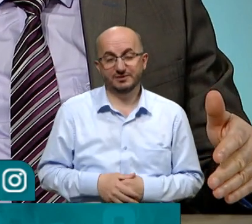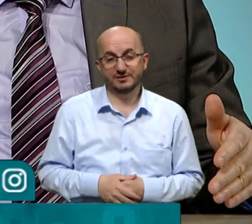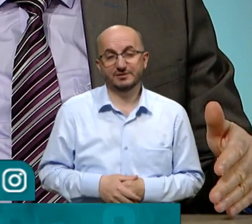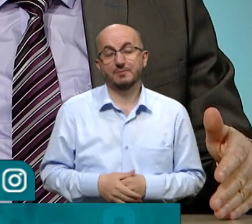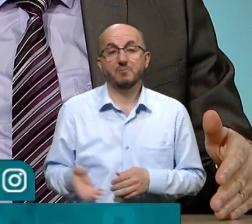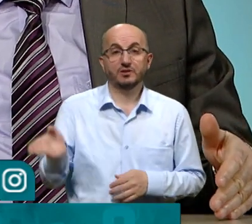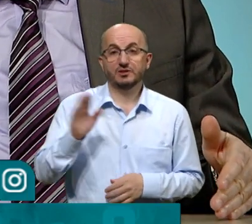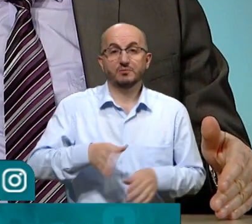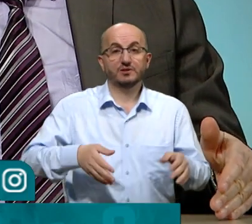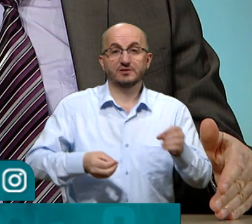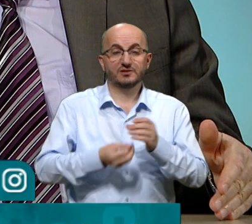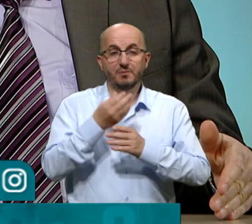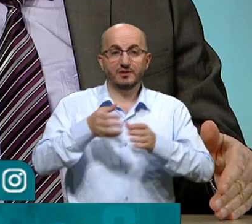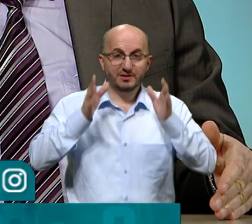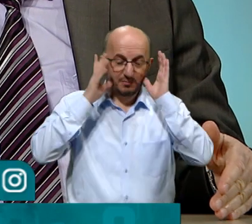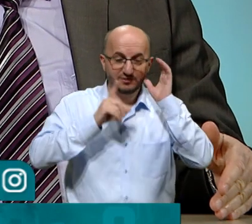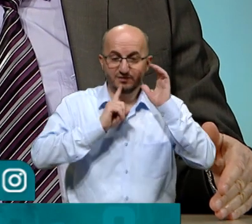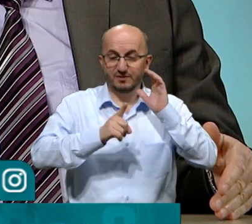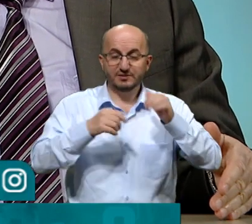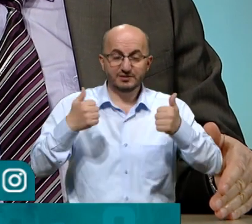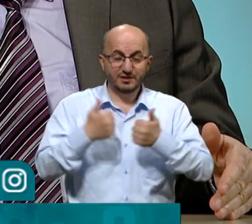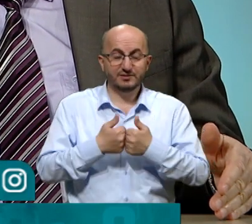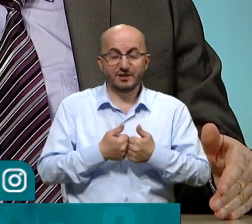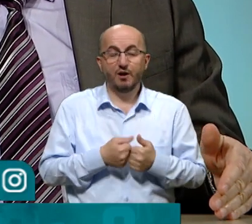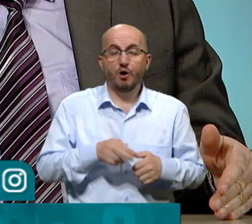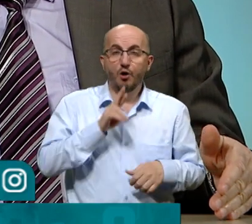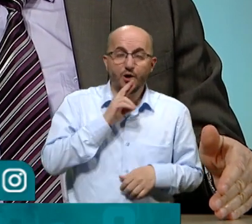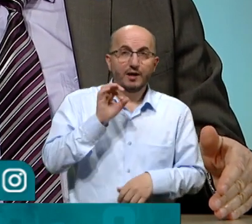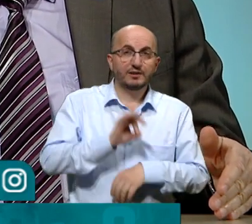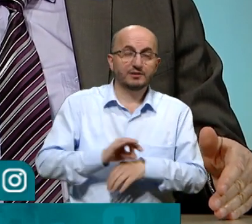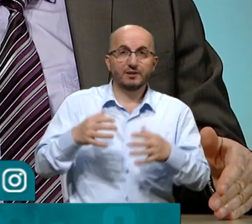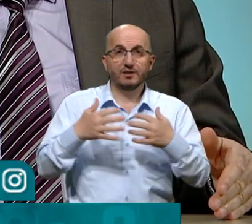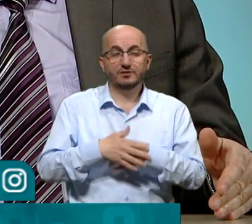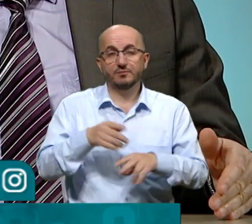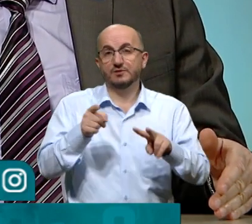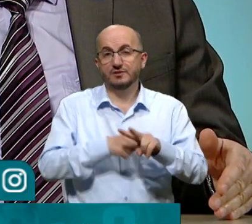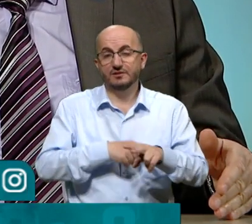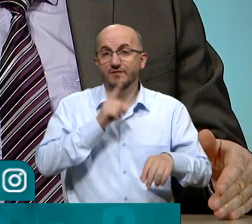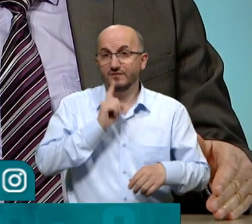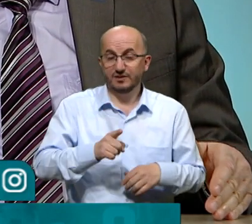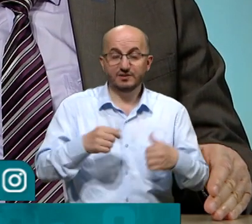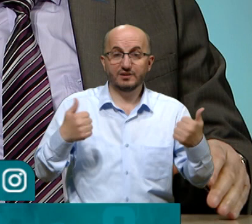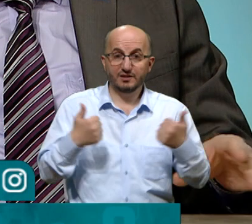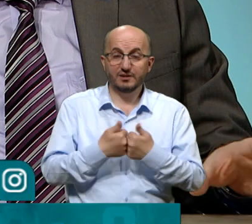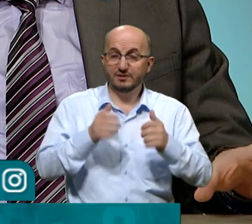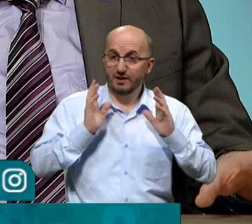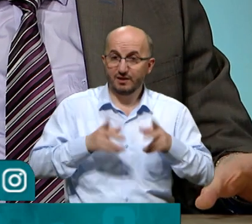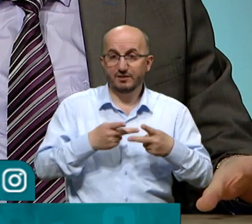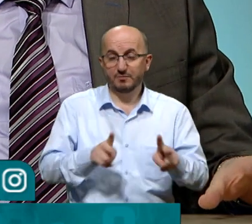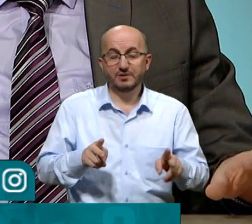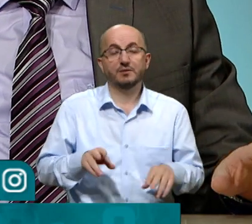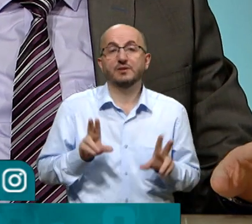namazının farzını kaza ya diyelim ki öyle ikindi Akşam ve yatsı bu ne yapabilir kaza edebilir